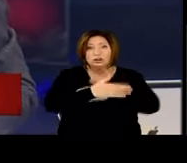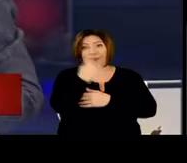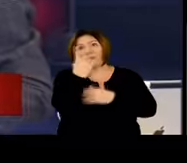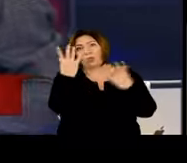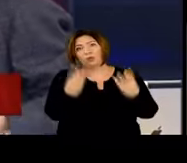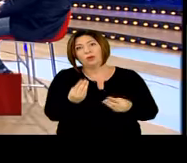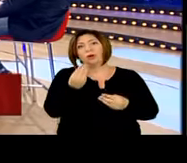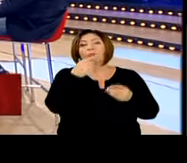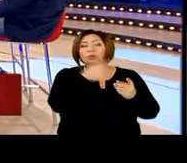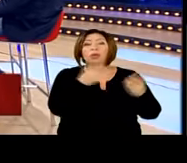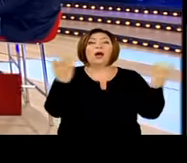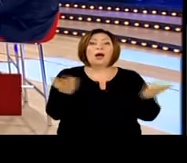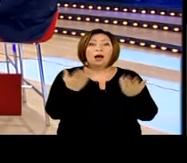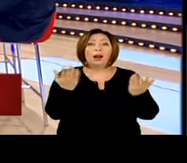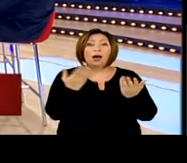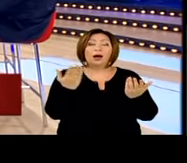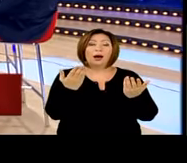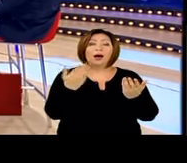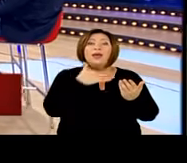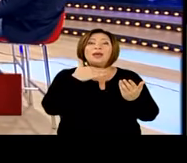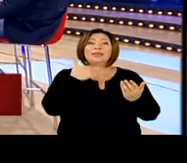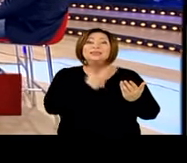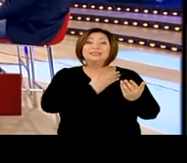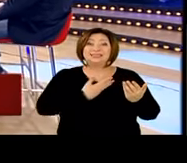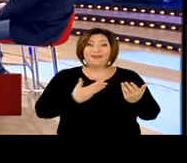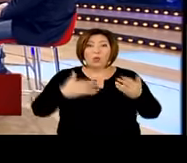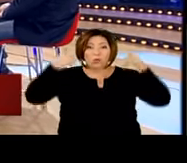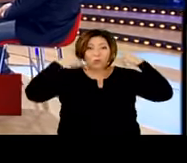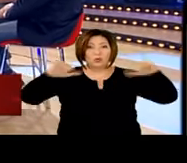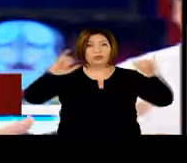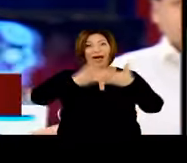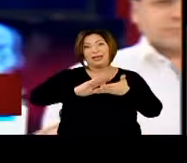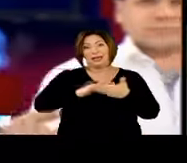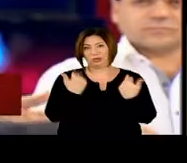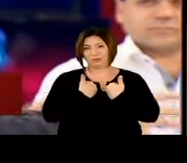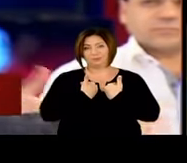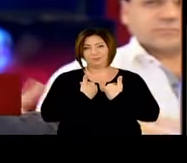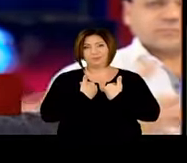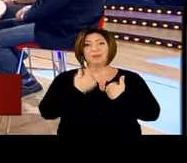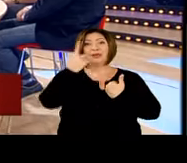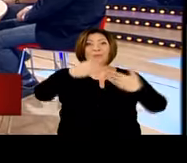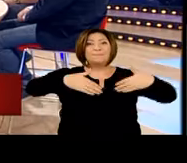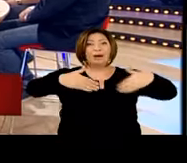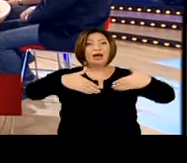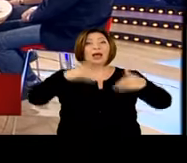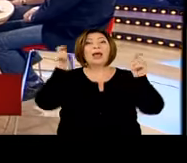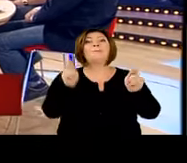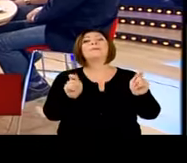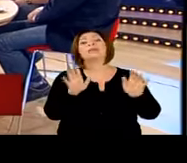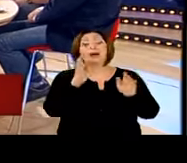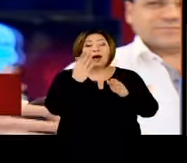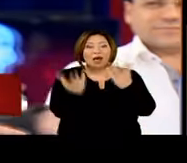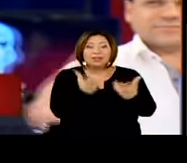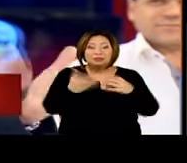oldu. Bunlar bir sürü et sever öküz arkadaşım bir mangalı yakmayı başaramadılar.